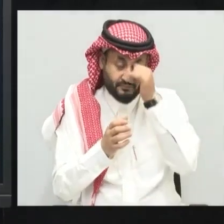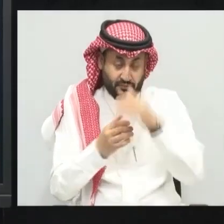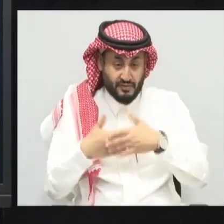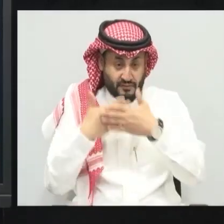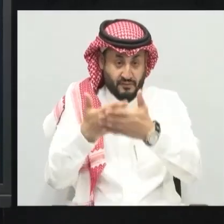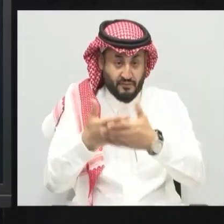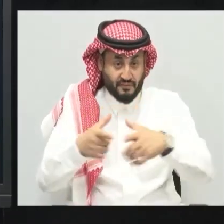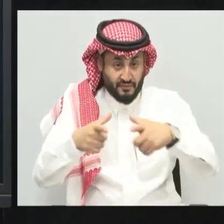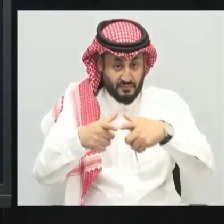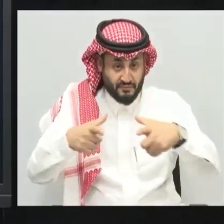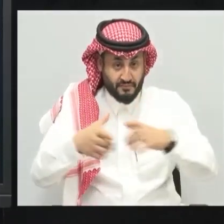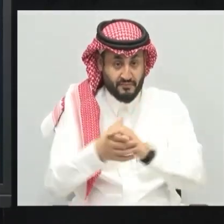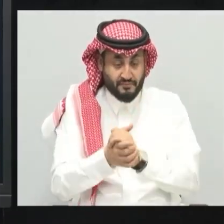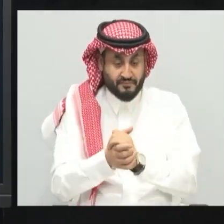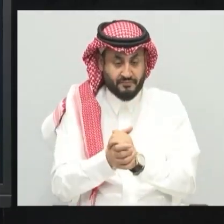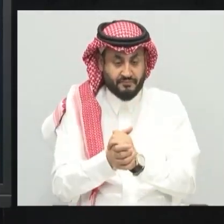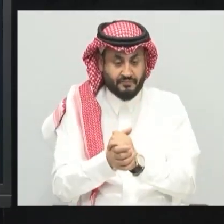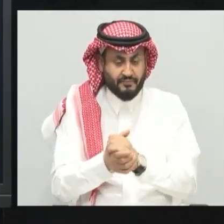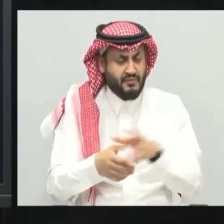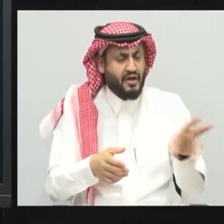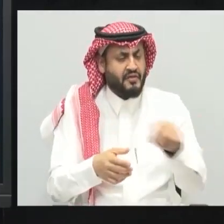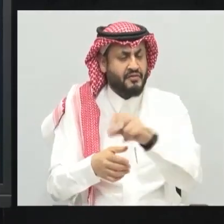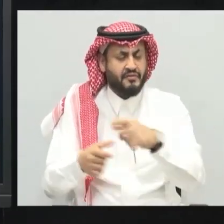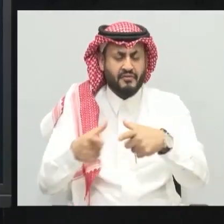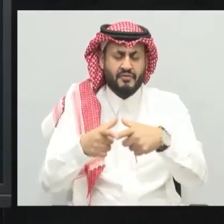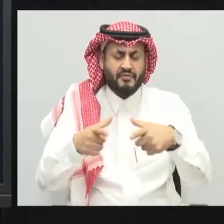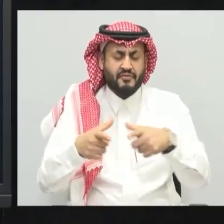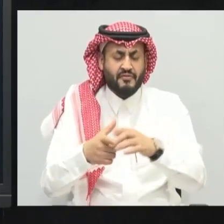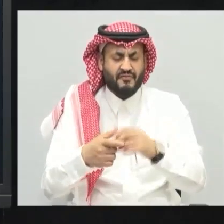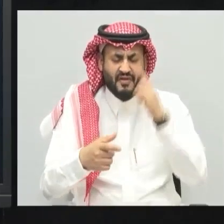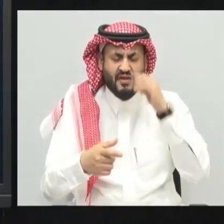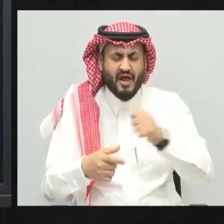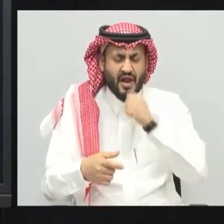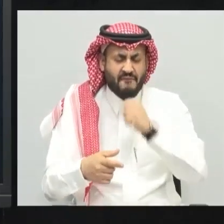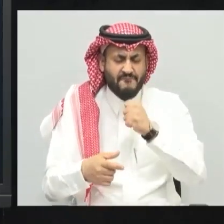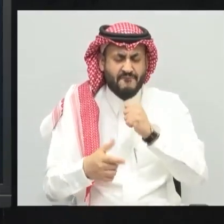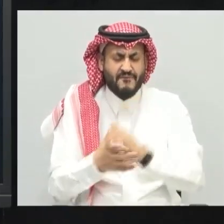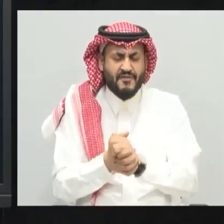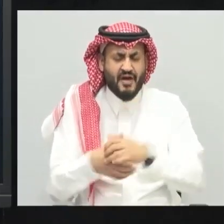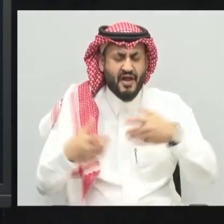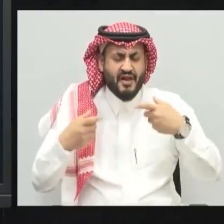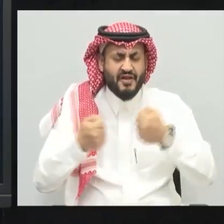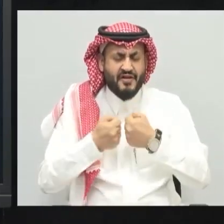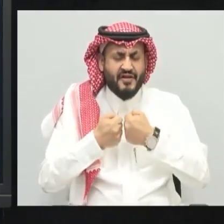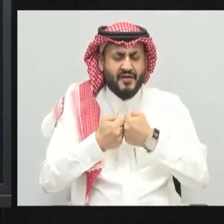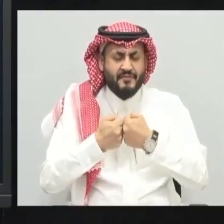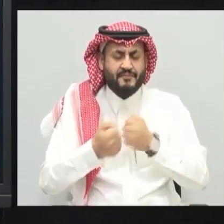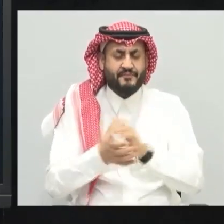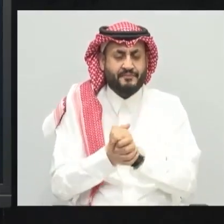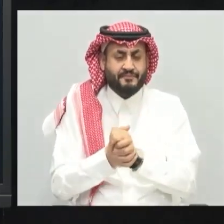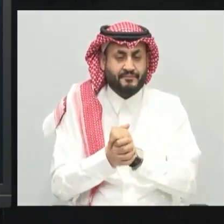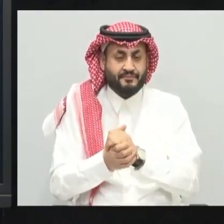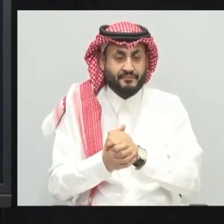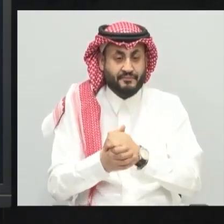مشروعك مثلك مثل الاخرين لربما تجد صعوبه وتحدي في